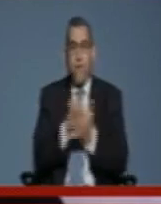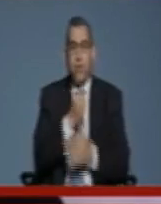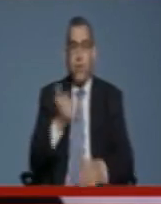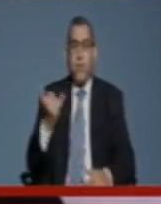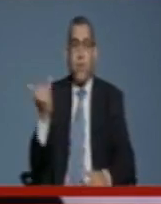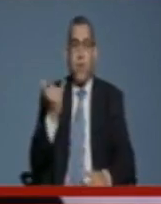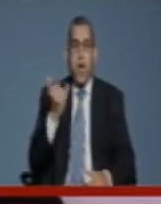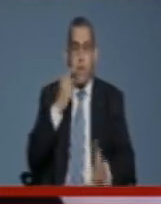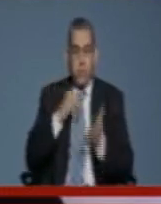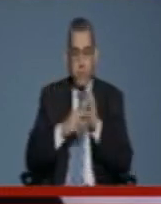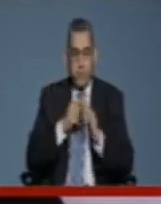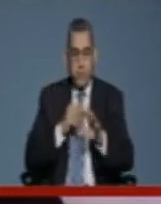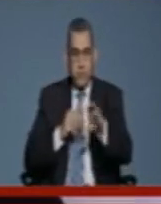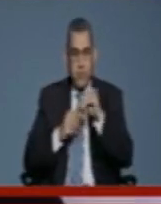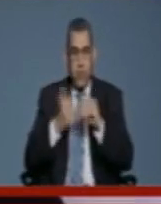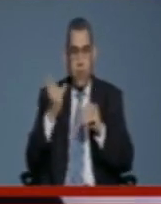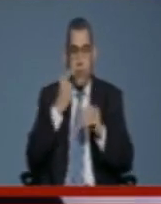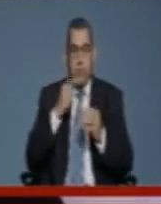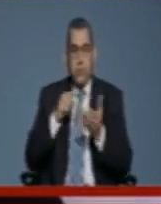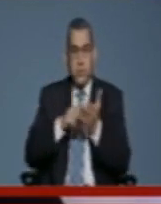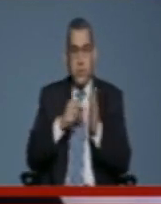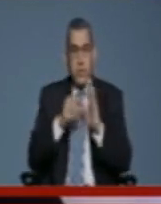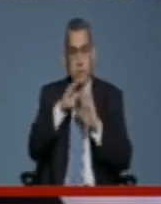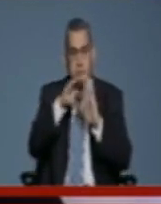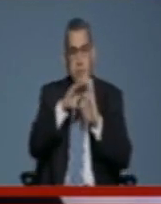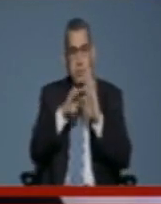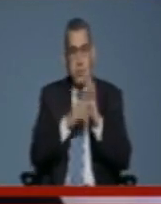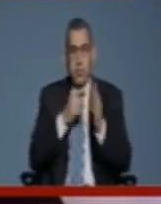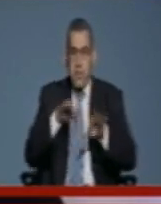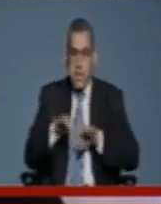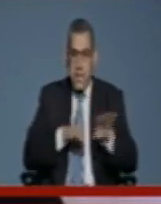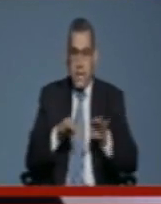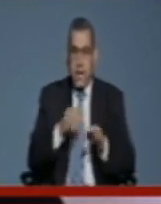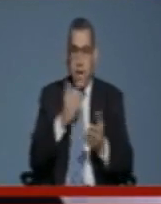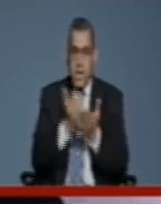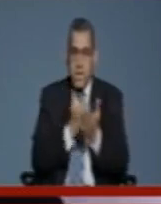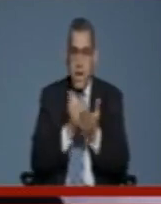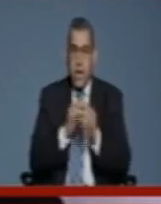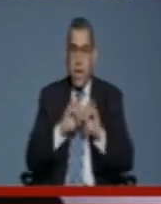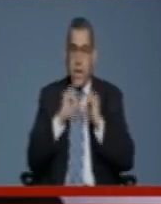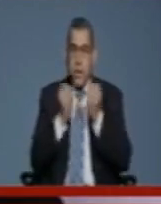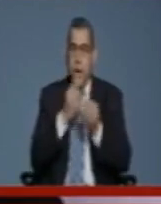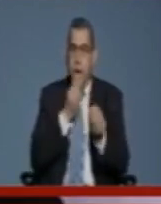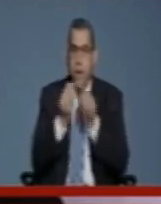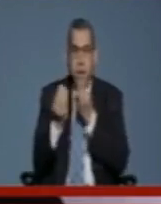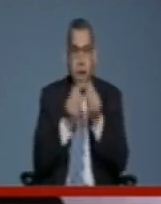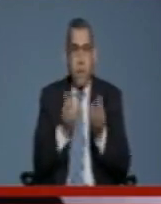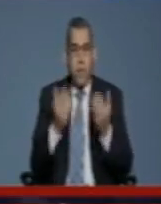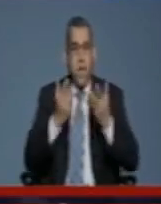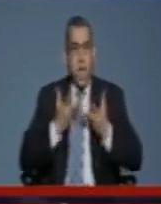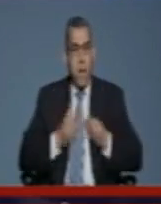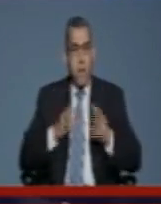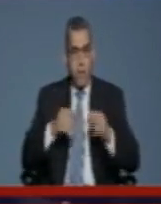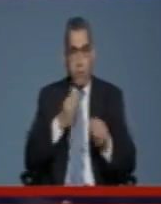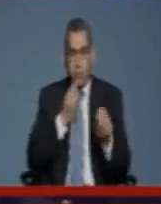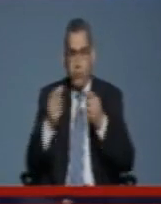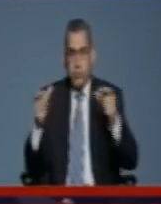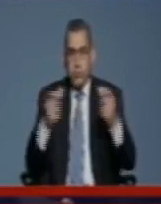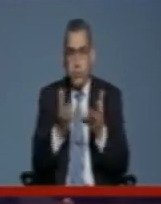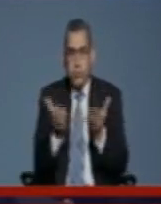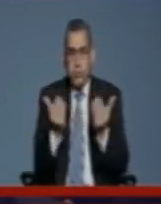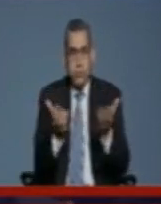نتكلم في موضوعات كتيره جدا سياسيه واقتصاديه واجتماعيه وامنيه يمكن لكن احنا